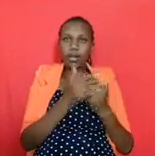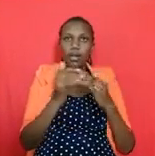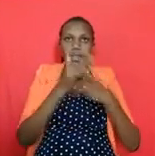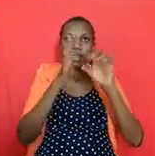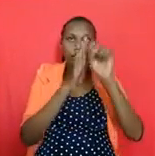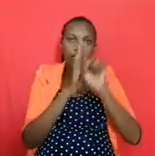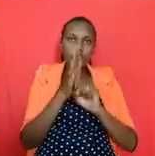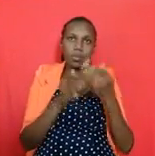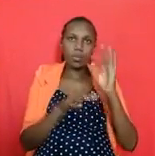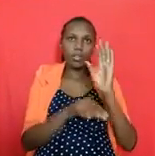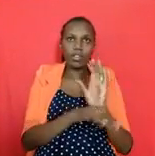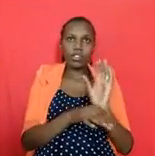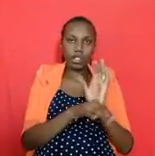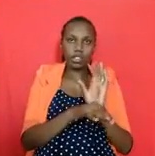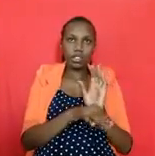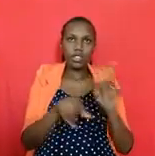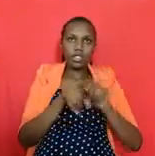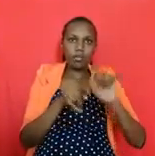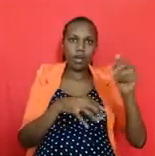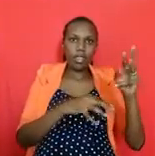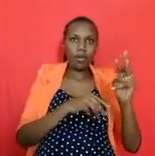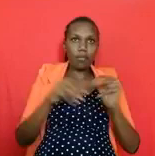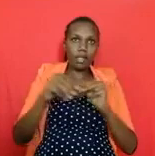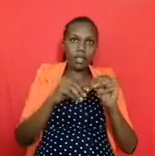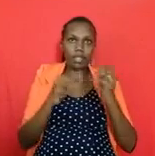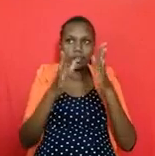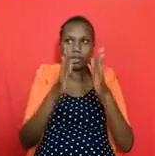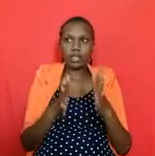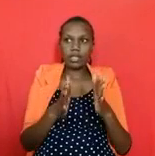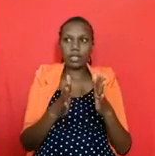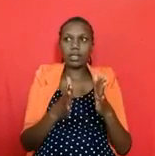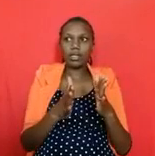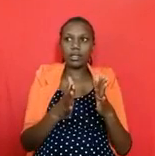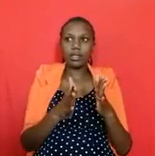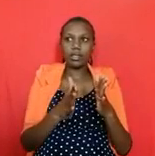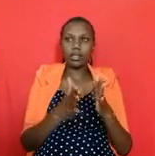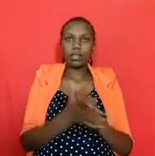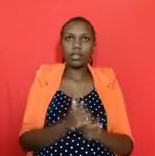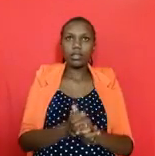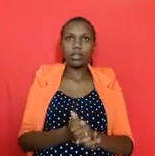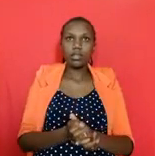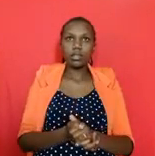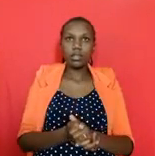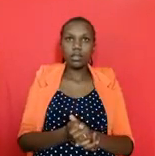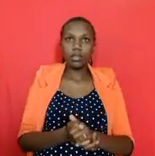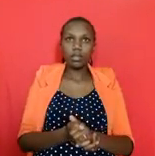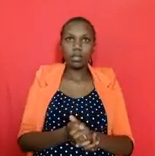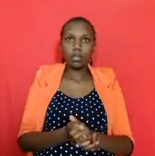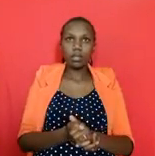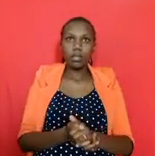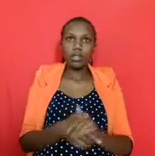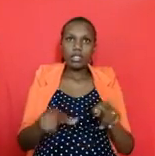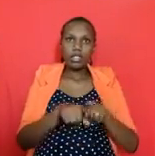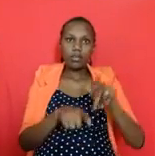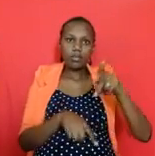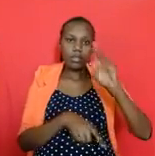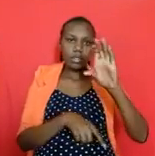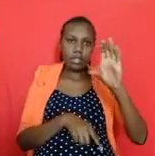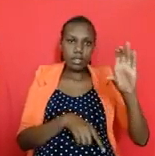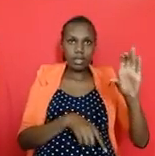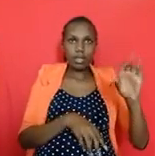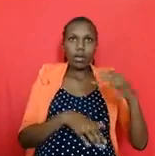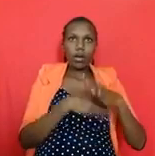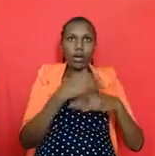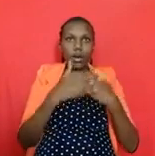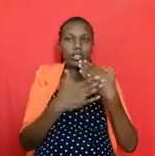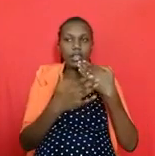ya kanitha uyu provost na tugate na tugat aria matugataga kana pastoral team na PCC ningucokia